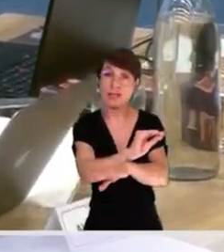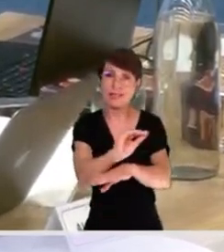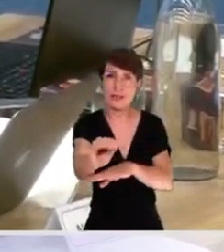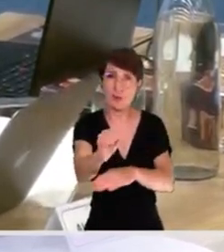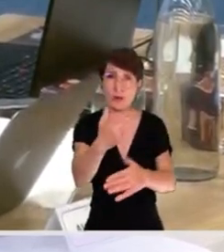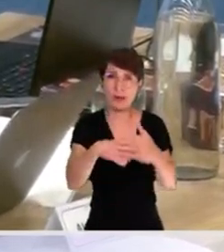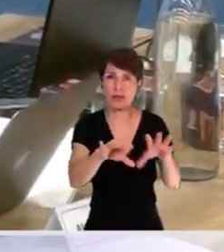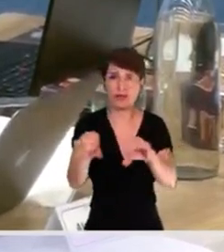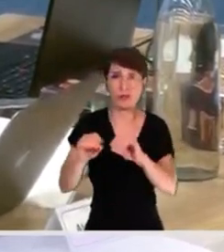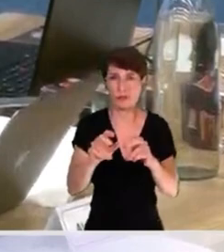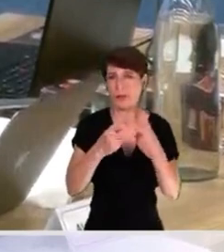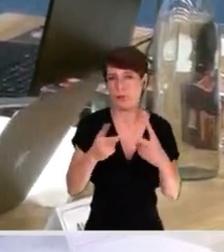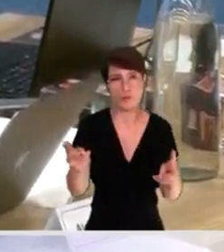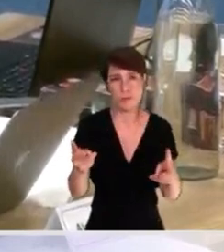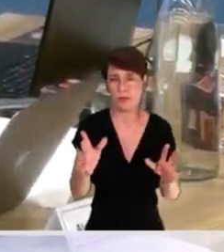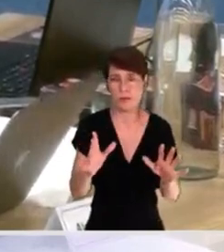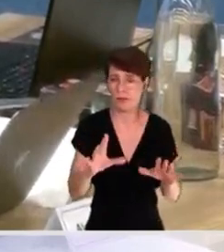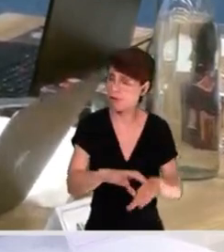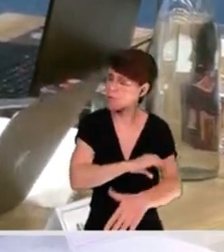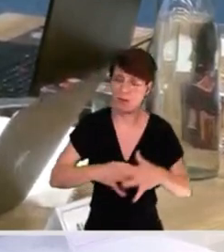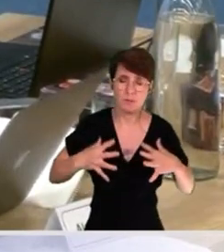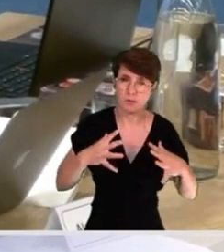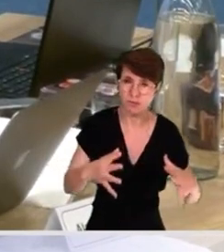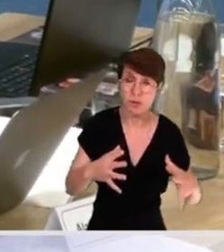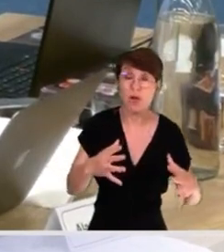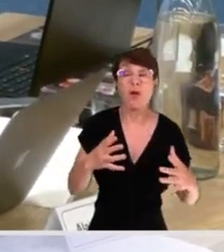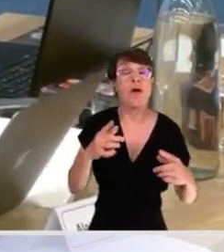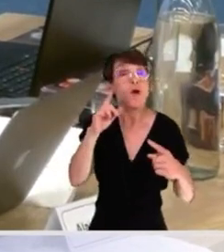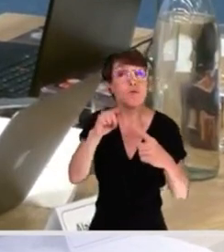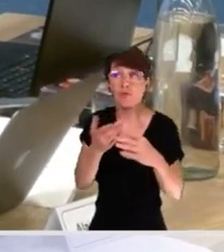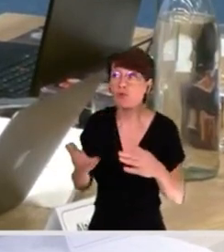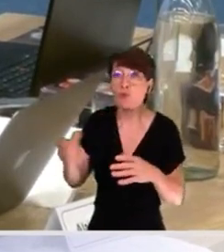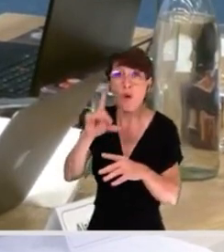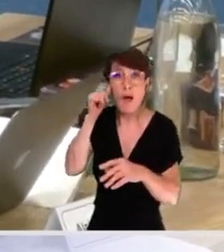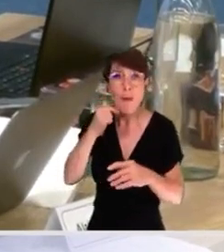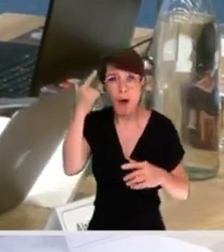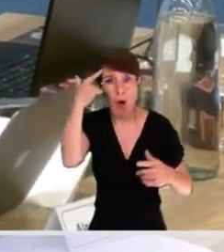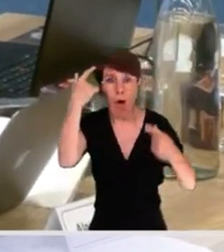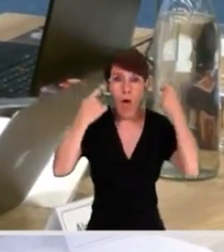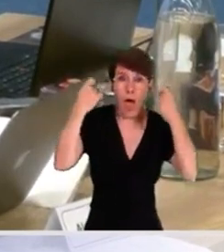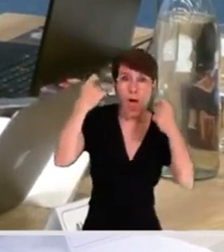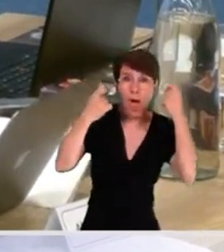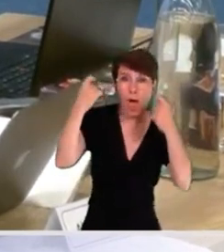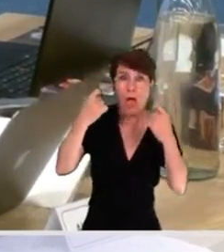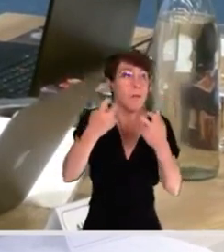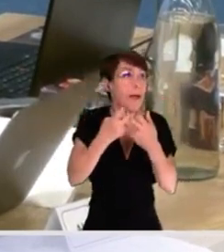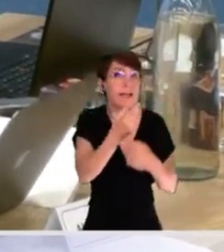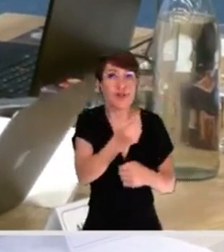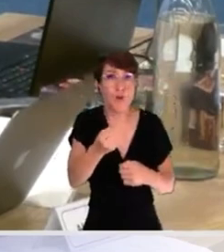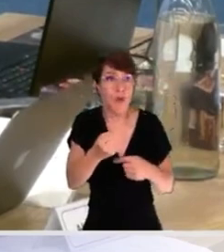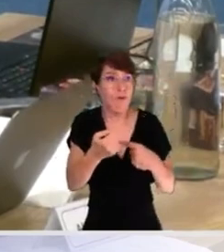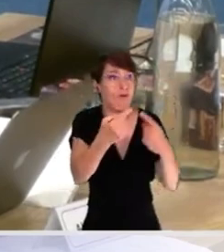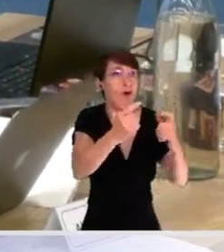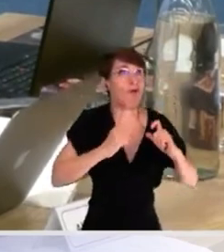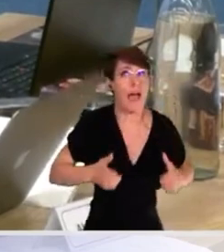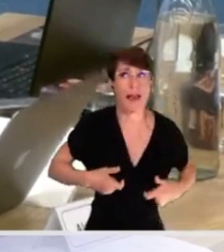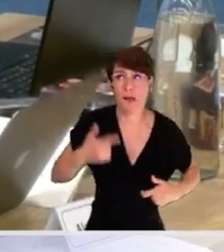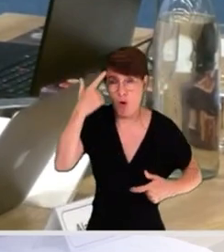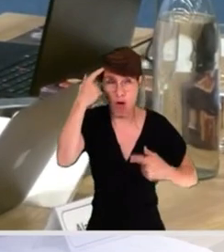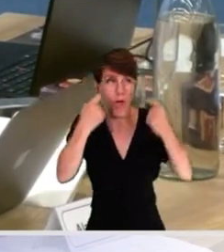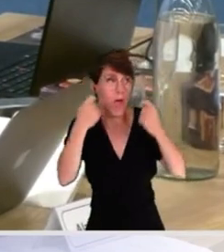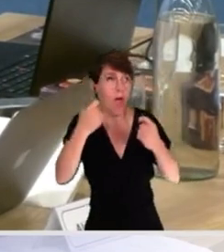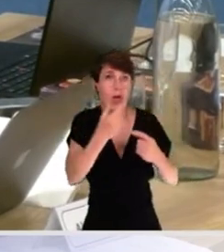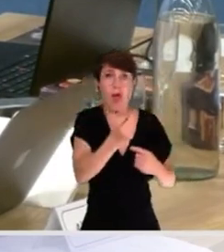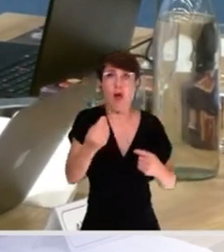l'espace public, afin qu'ils ne soient plus inquiets pour leur enfant quand ils vont à l'école ou quand ils sont dans la